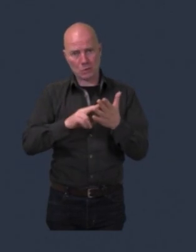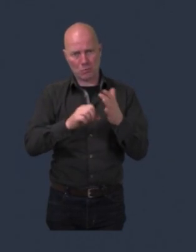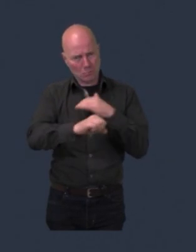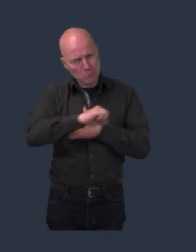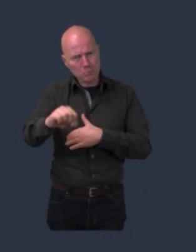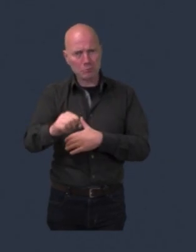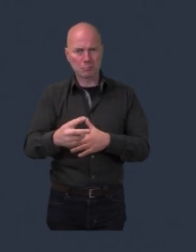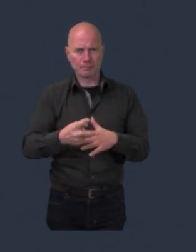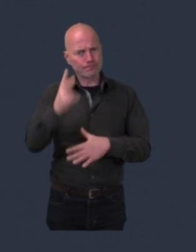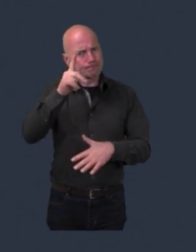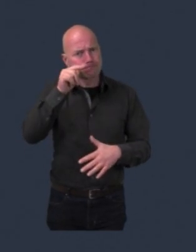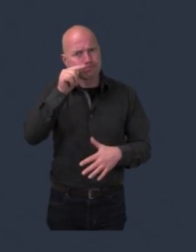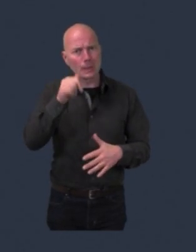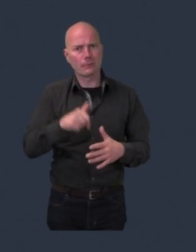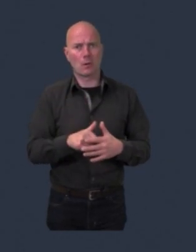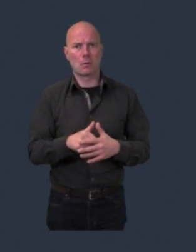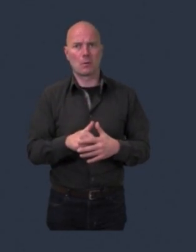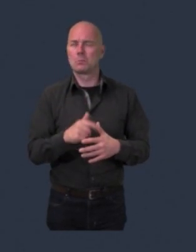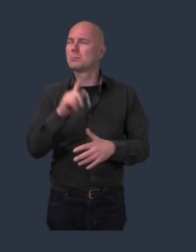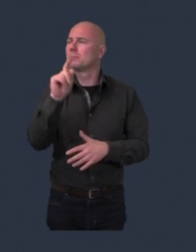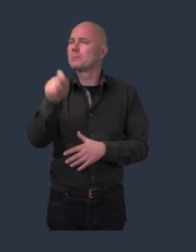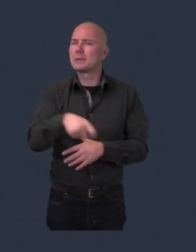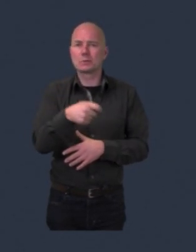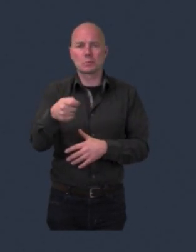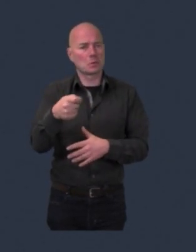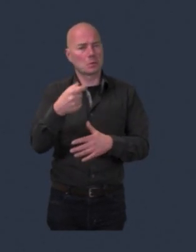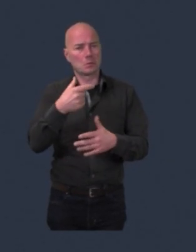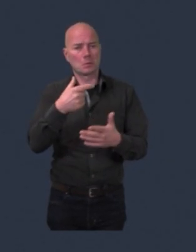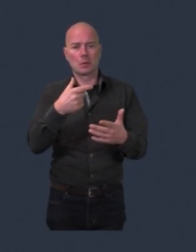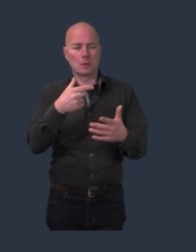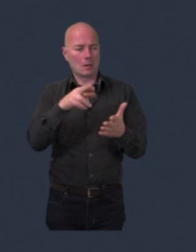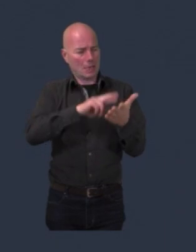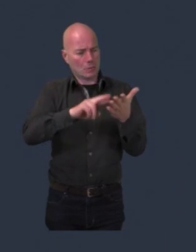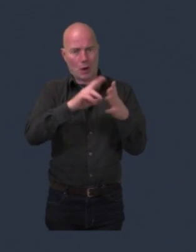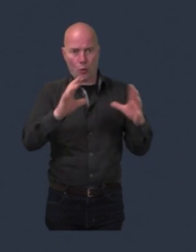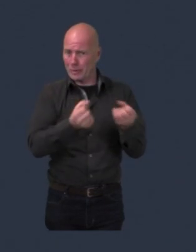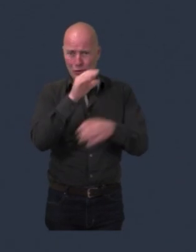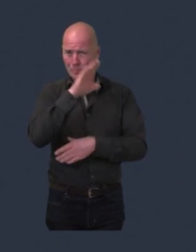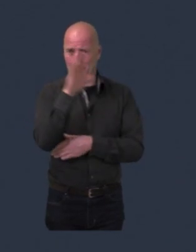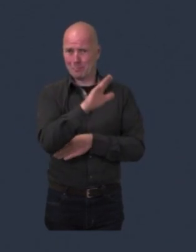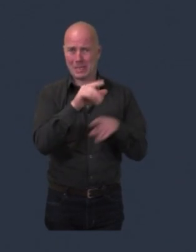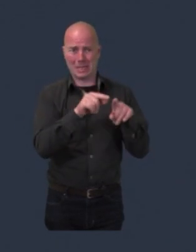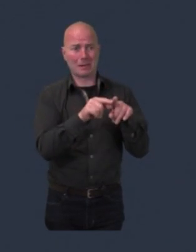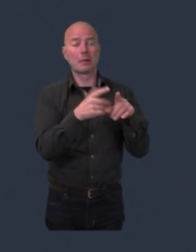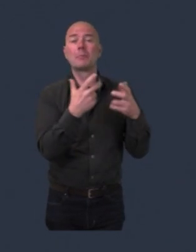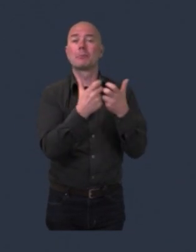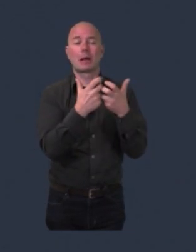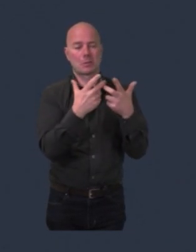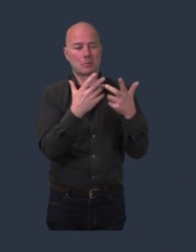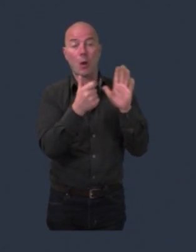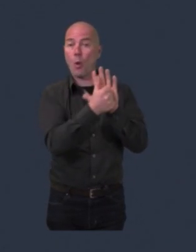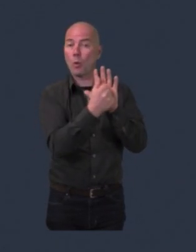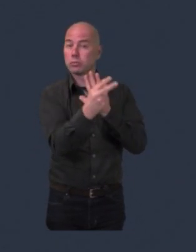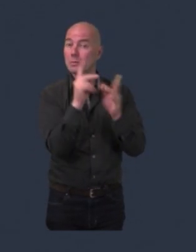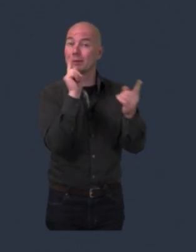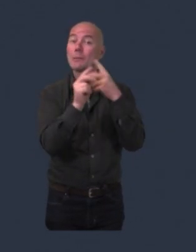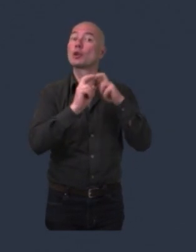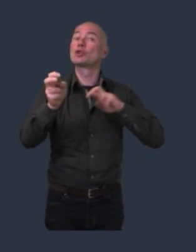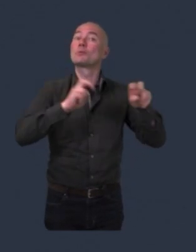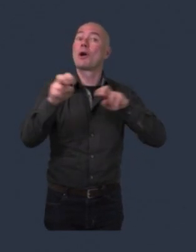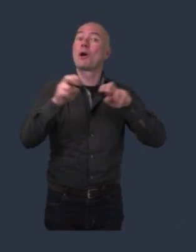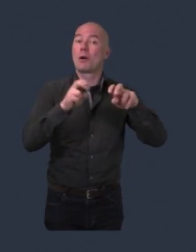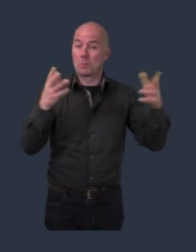des véritables leviers avec les compétences aussi qui sont les siennes. Et je pense notamment au transport. C'est la raison pour laquelle nous vous proposons